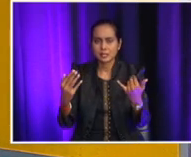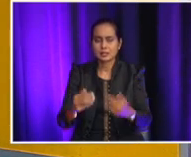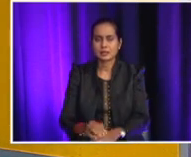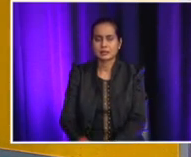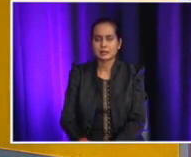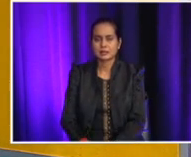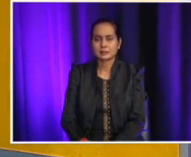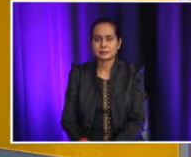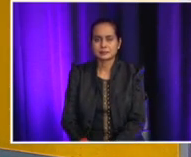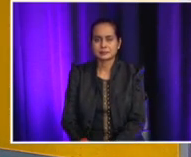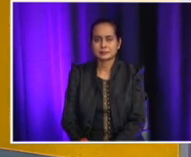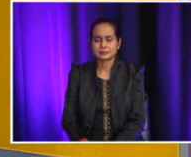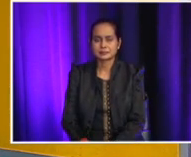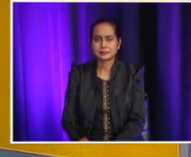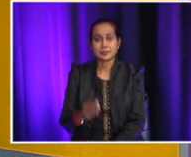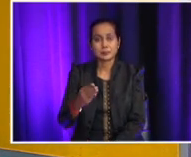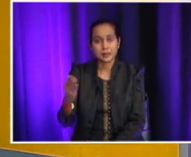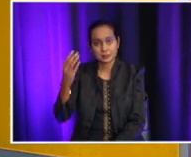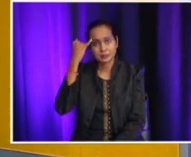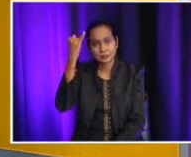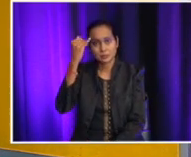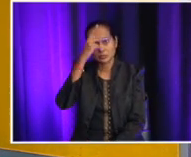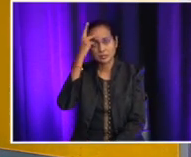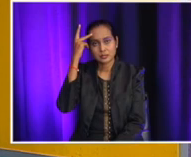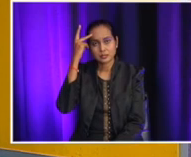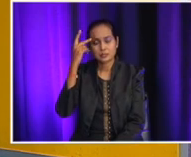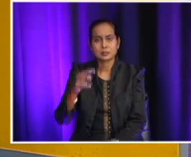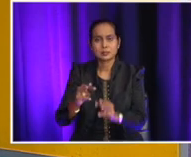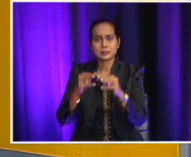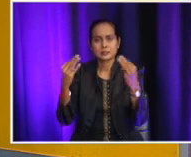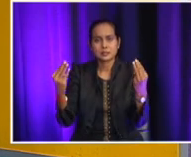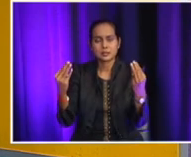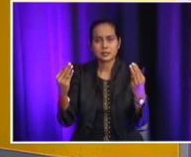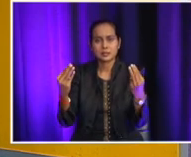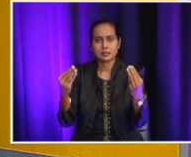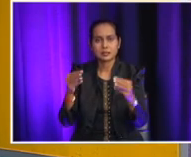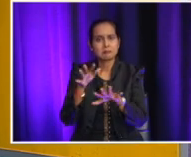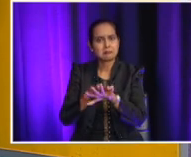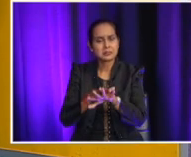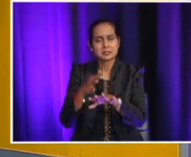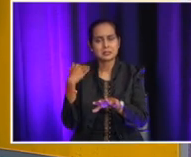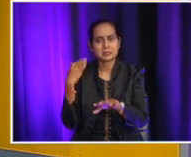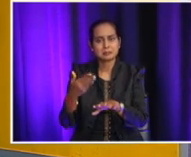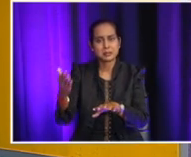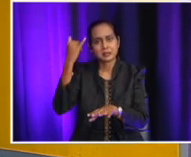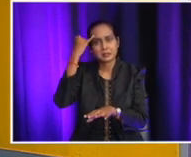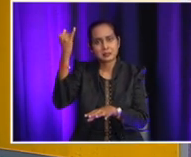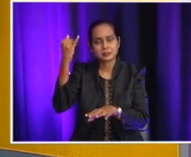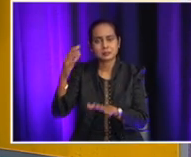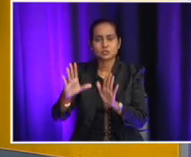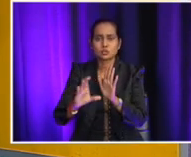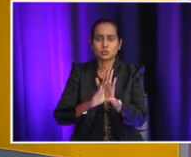dia suka membaca bahan ilmiah karena majalah biasanya memuatkan bahan ilmiah contohnya tadi